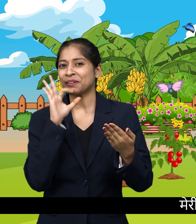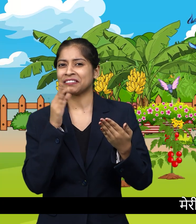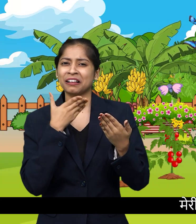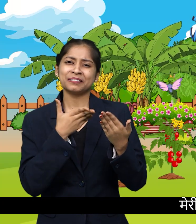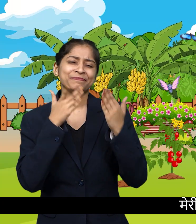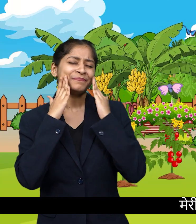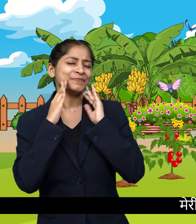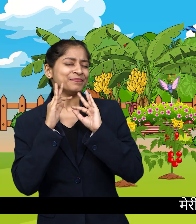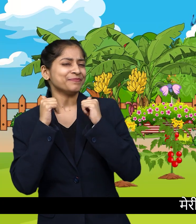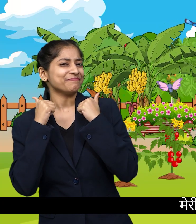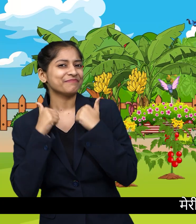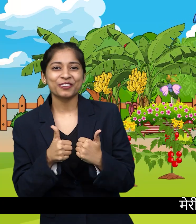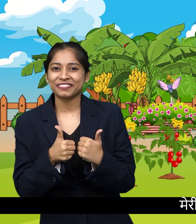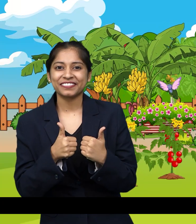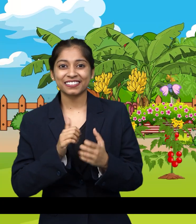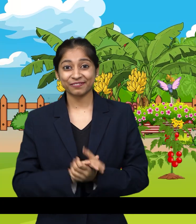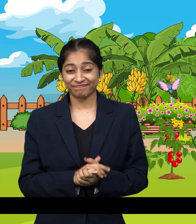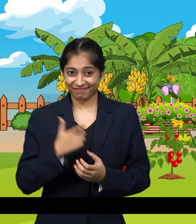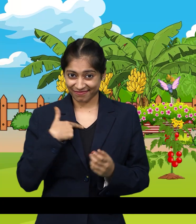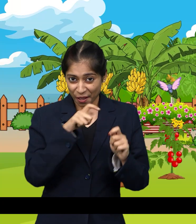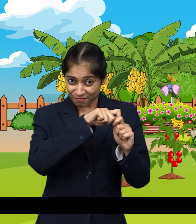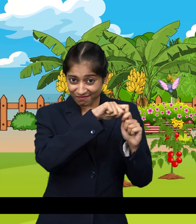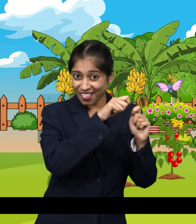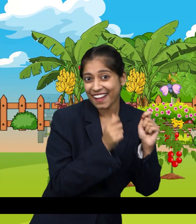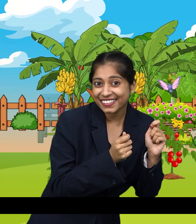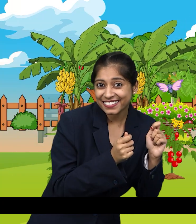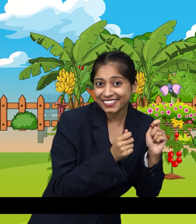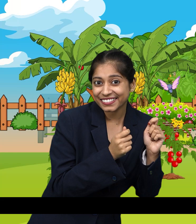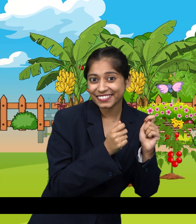मेरी आंखों को ठंडक दे रहा है। मैं इसे तोड़ूंगी।